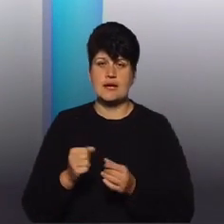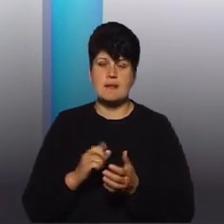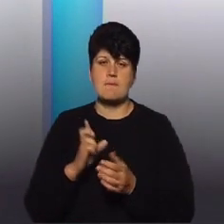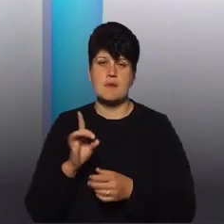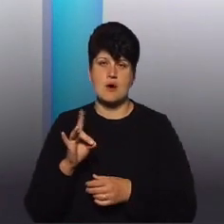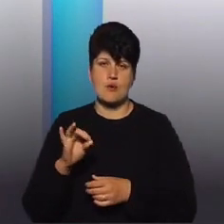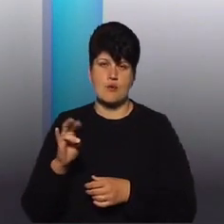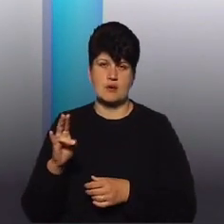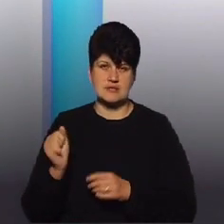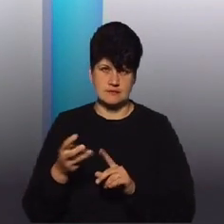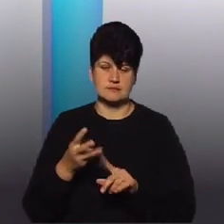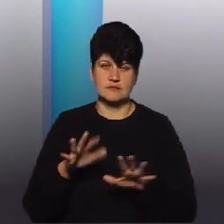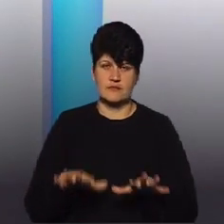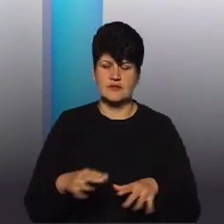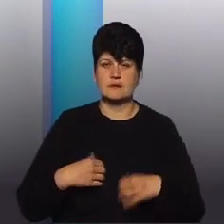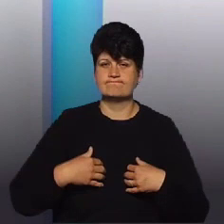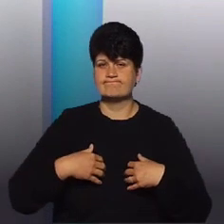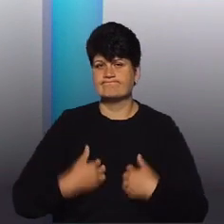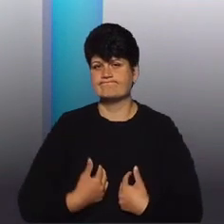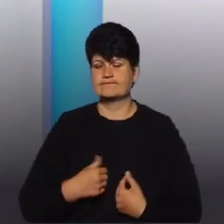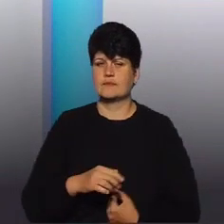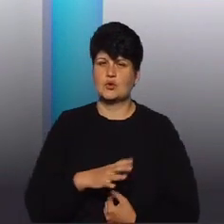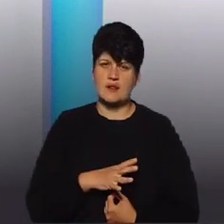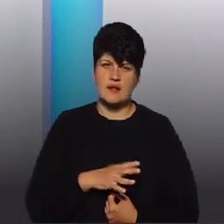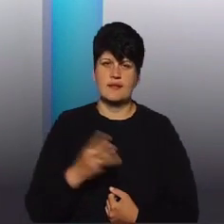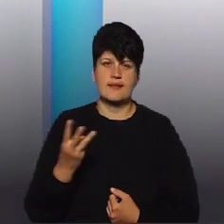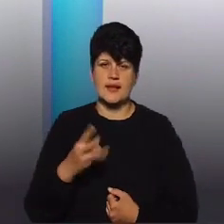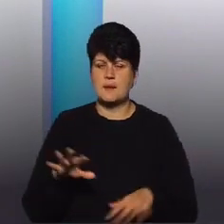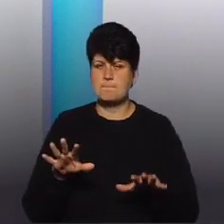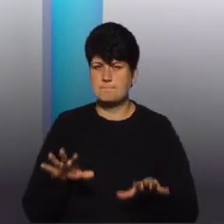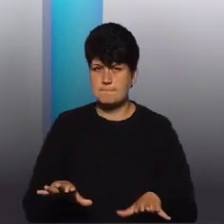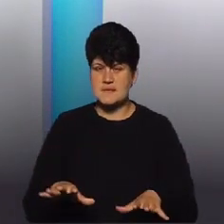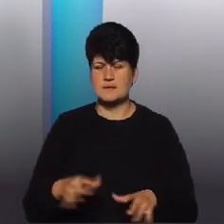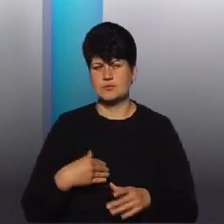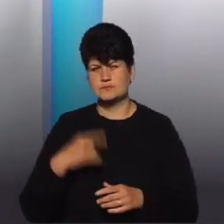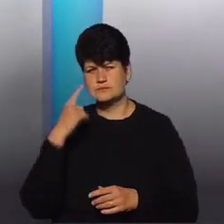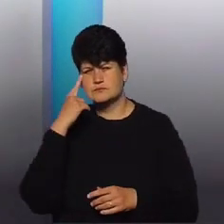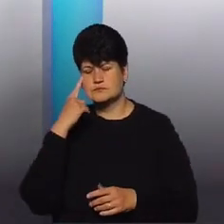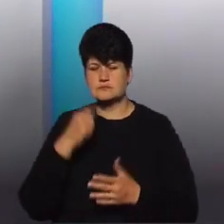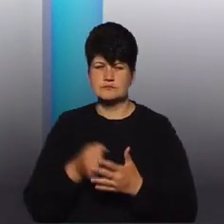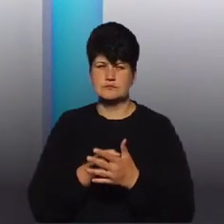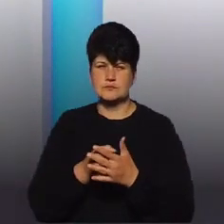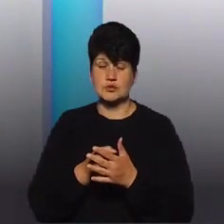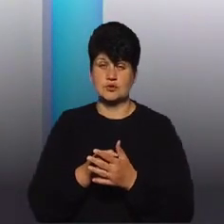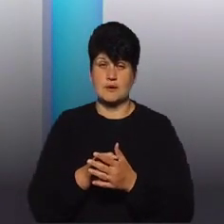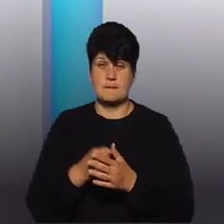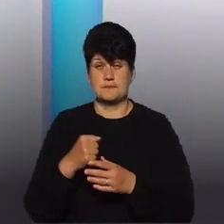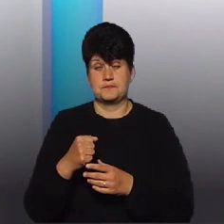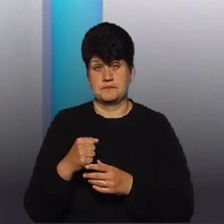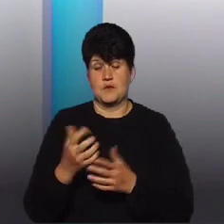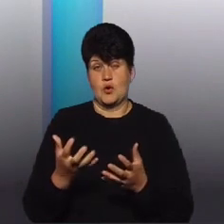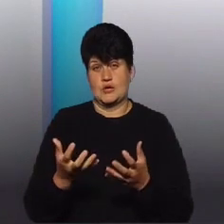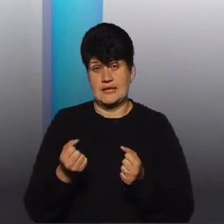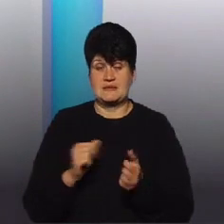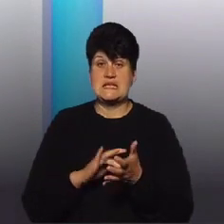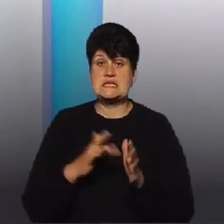вона дуже розчарована була саме третім місцем, тому що ставила собі за мету, якщо не перемогти, то принаймні отримати срібло. І вона